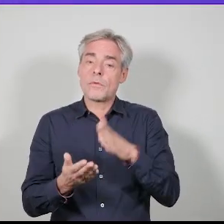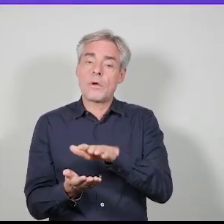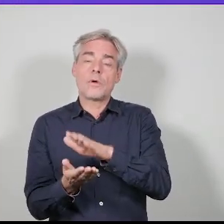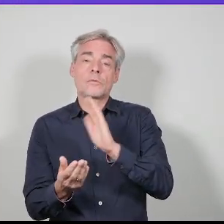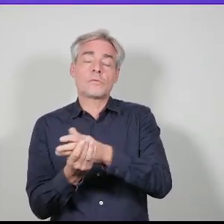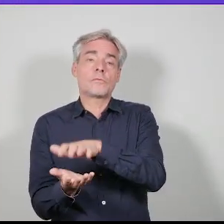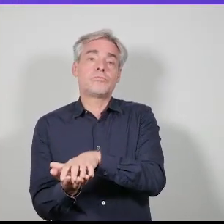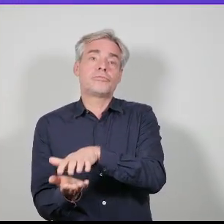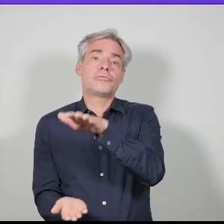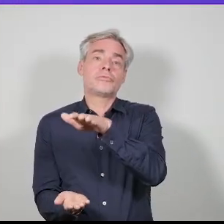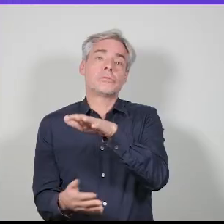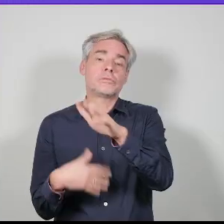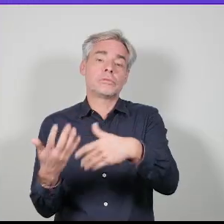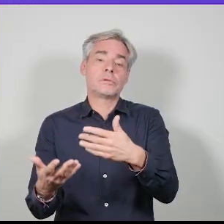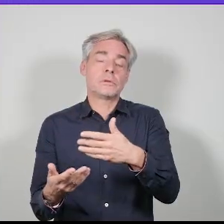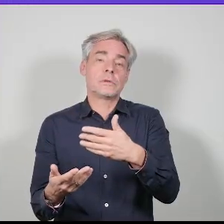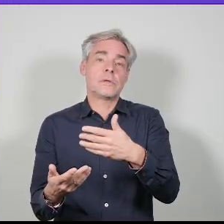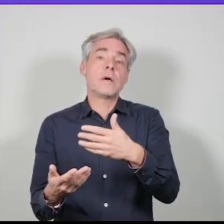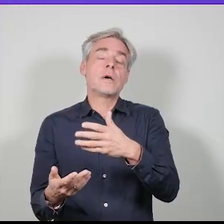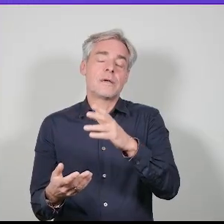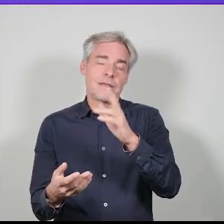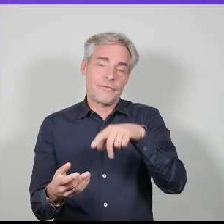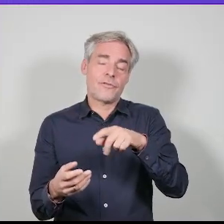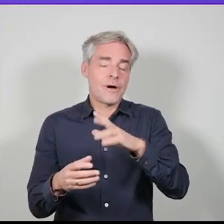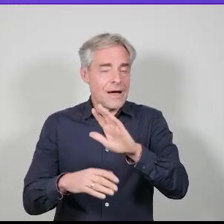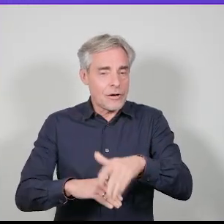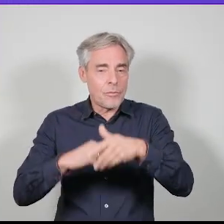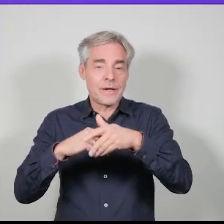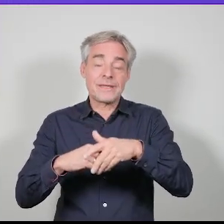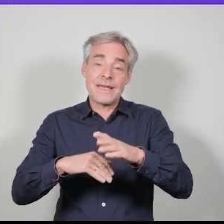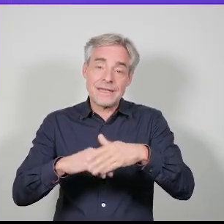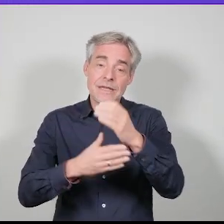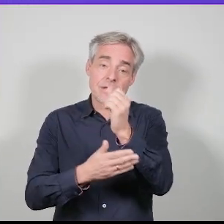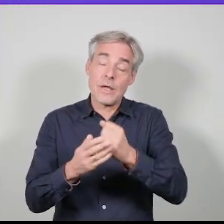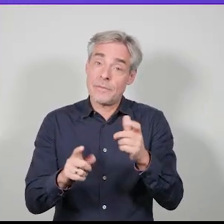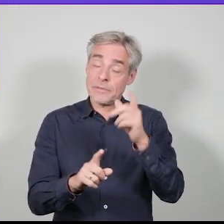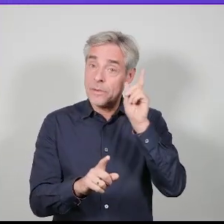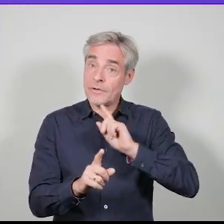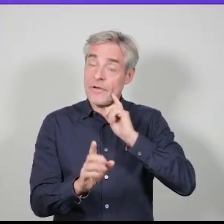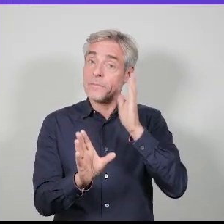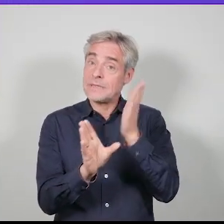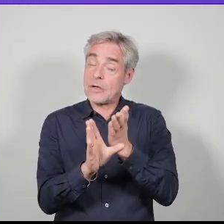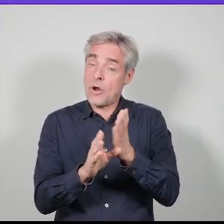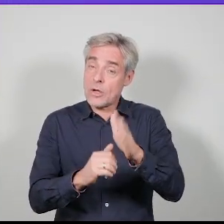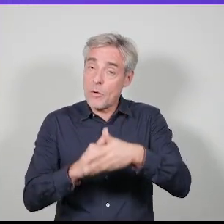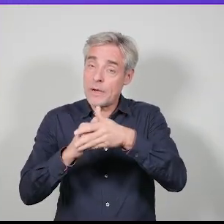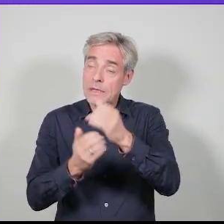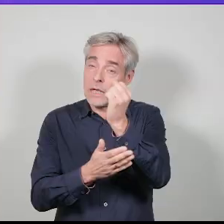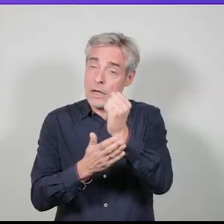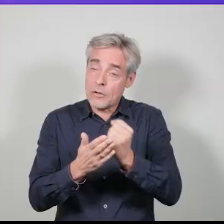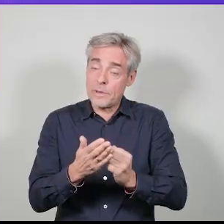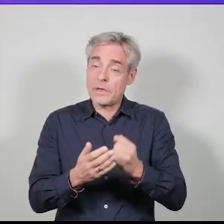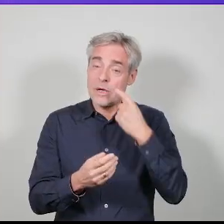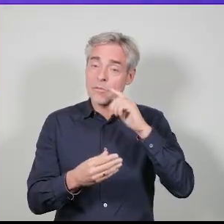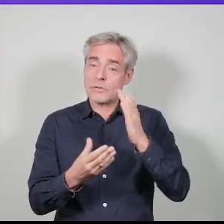table et puis repartir 6 mois après, il ne sera rien passé. Par contre, ça peut être accompagné même par une psychologue, parce qu'il y a beaucoup de choses qui se passent aussi quand on